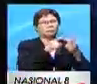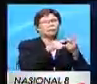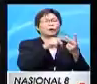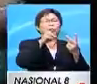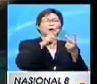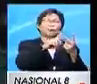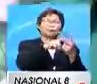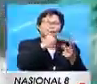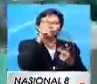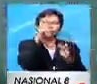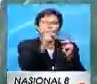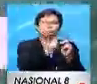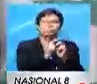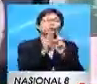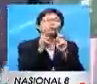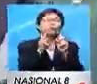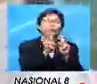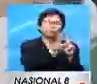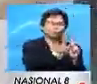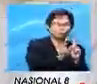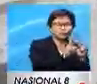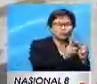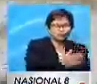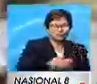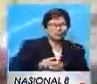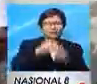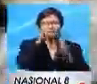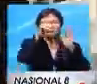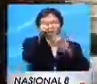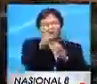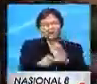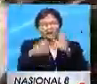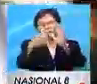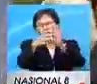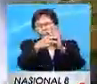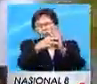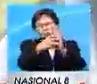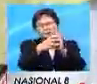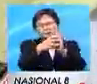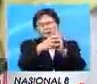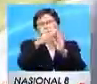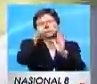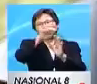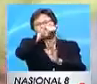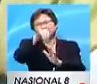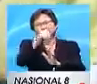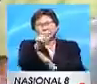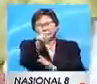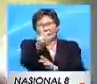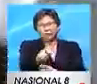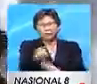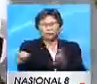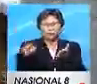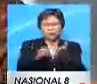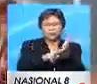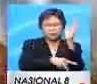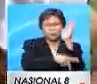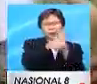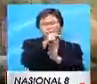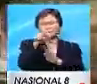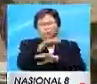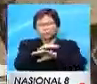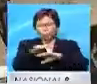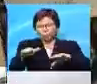Mohammad Amar sementara itu calon pas Dr Naji hatul salh Ahmad yang bukan pengundi berdaftar di parlimen Kuala